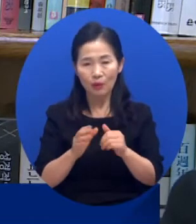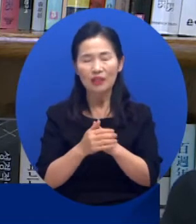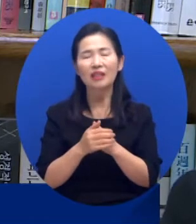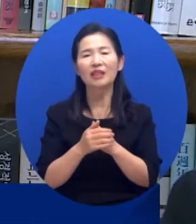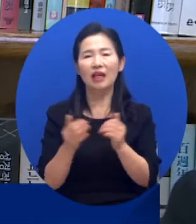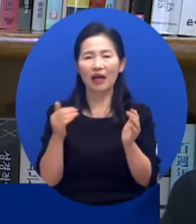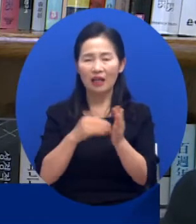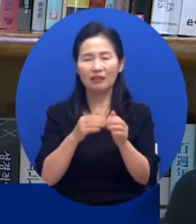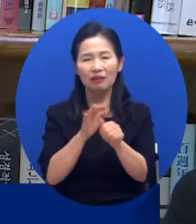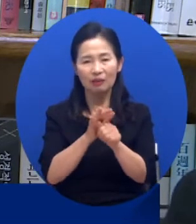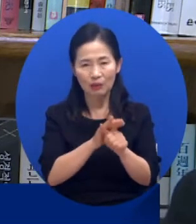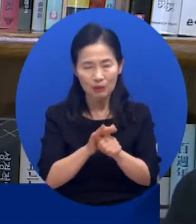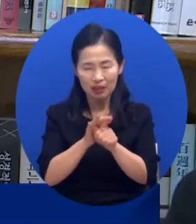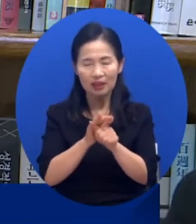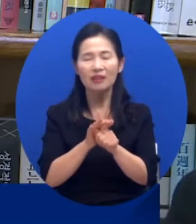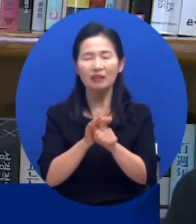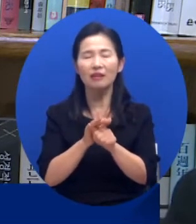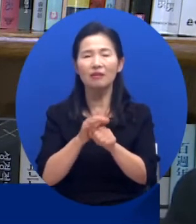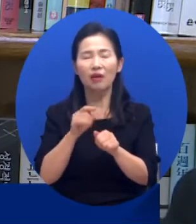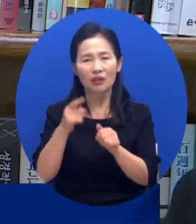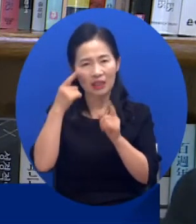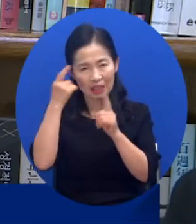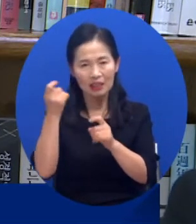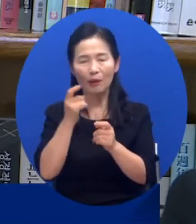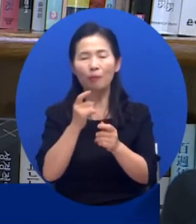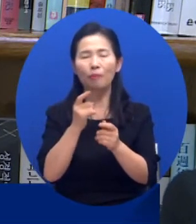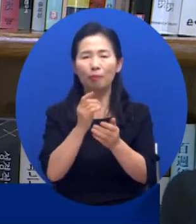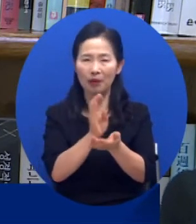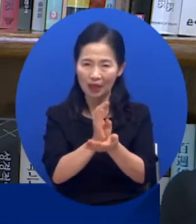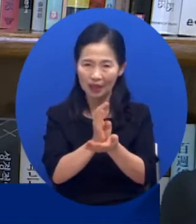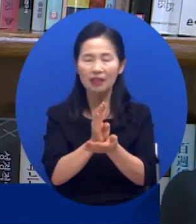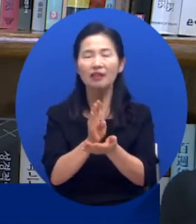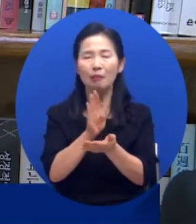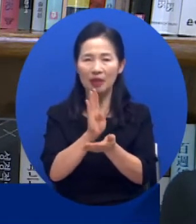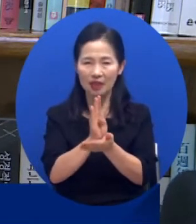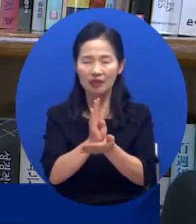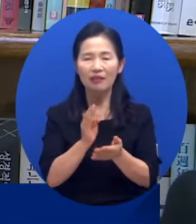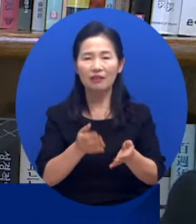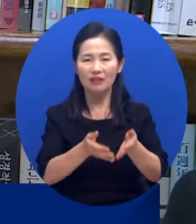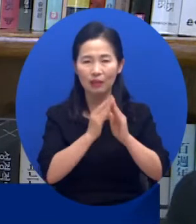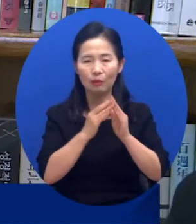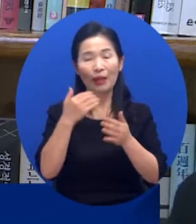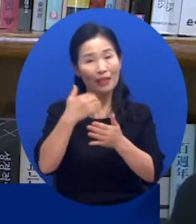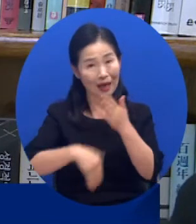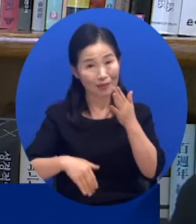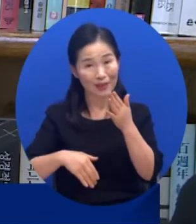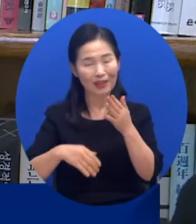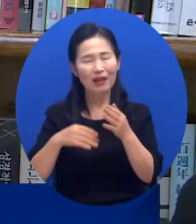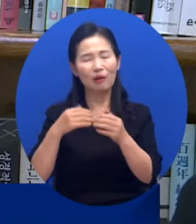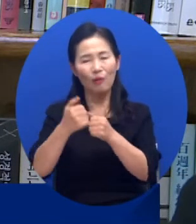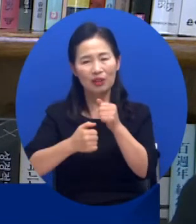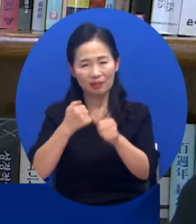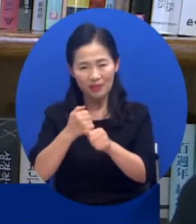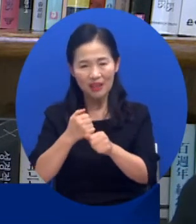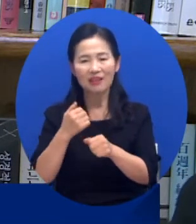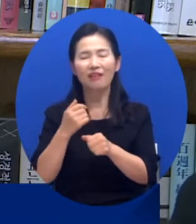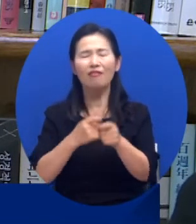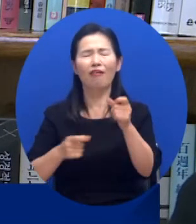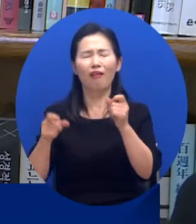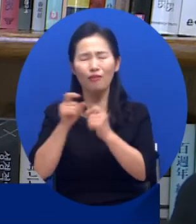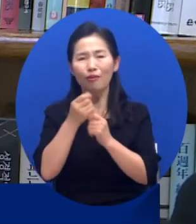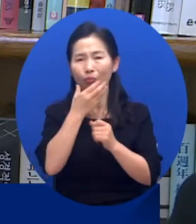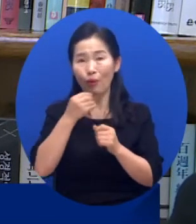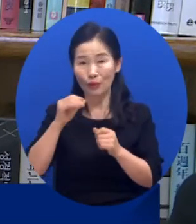에베네셀의 기념비를 세우고 그리고 또 남은 50년을 우리 하나님께서 더 복되게